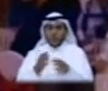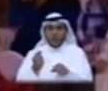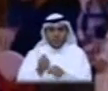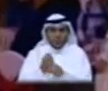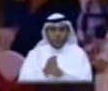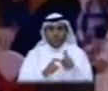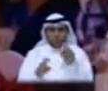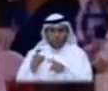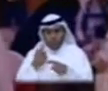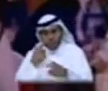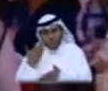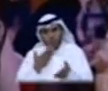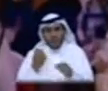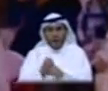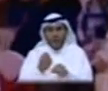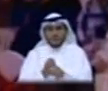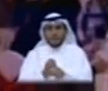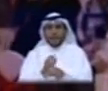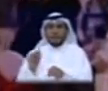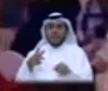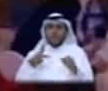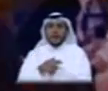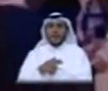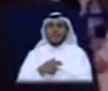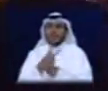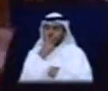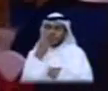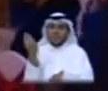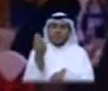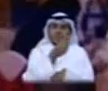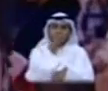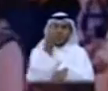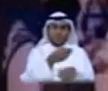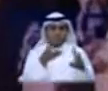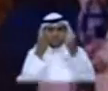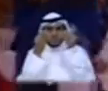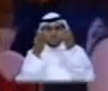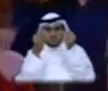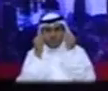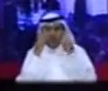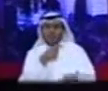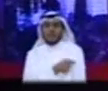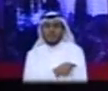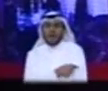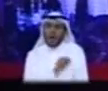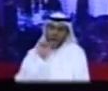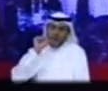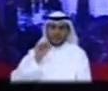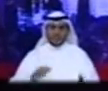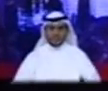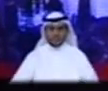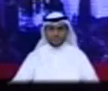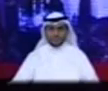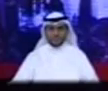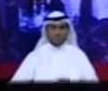التمريض، وهذه البرامج تقتصر على برنامج التمريض العام، برنامج التثقيف الصحي، برنامج التعقيم. المؤتمر